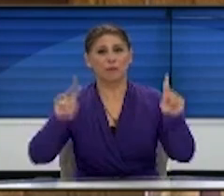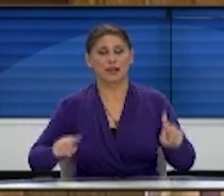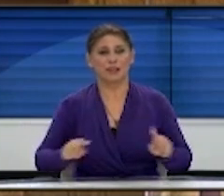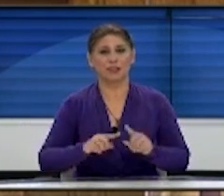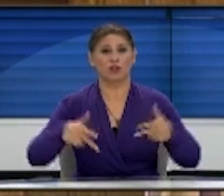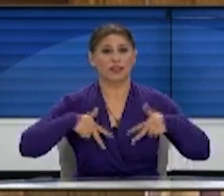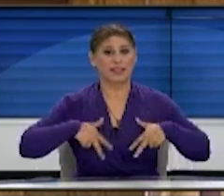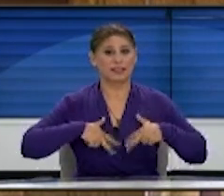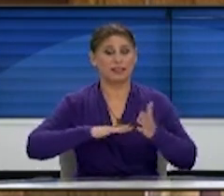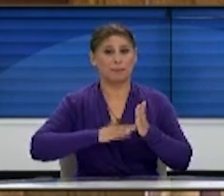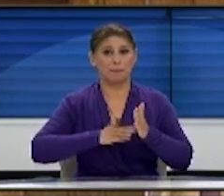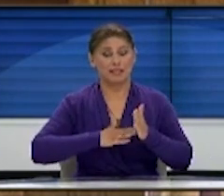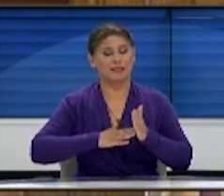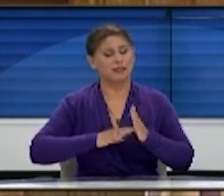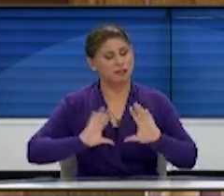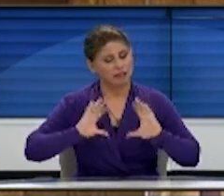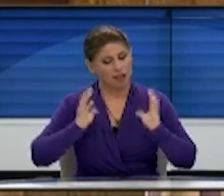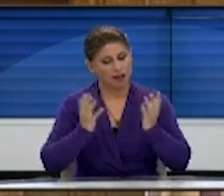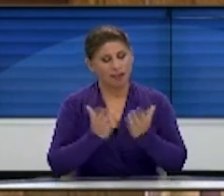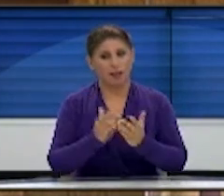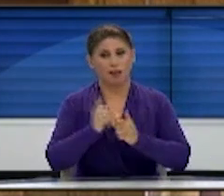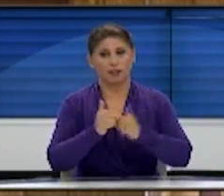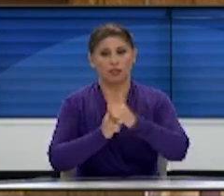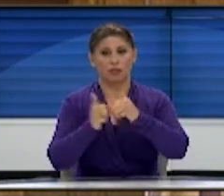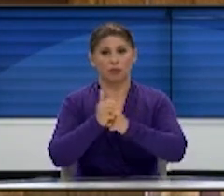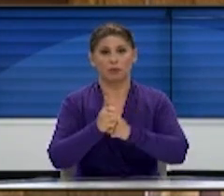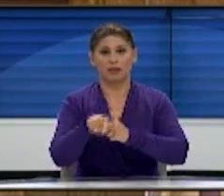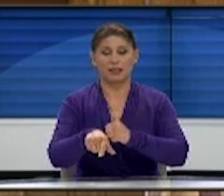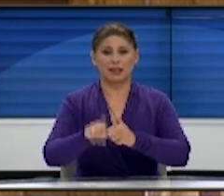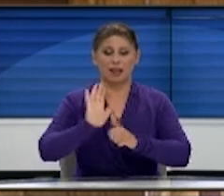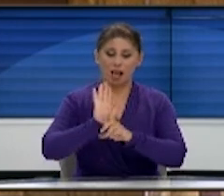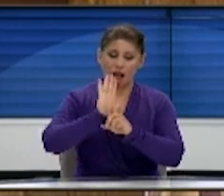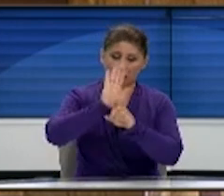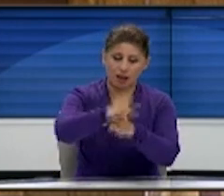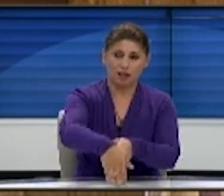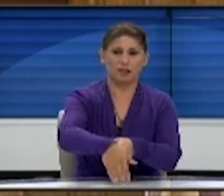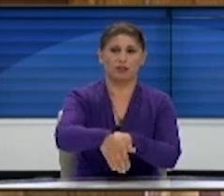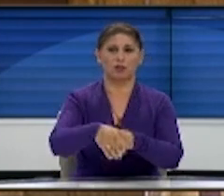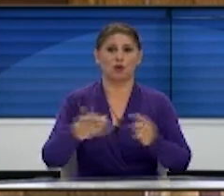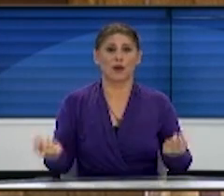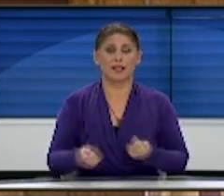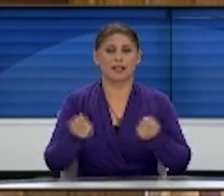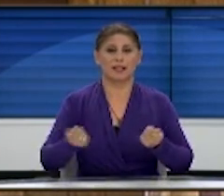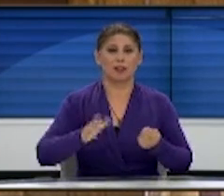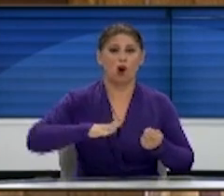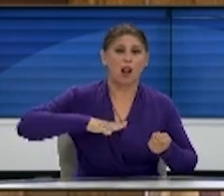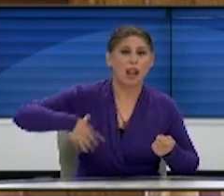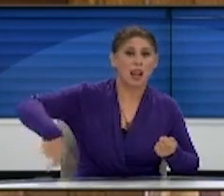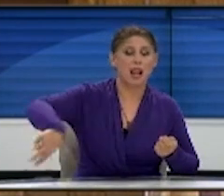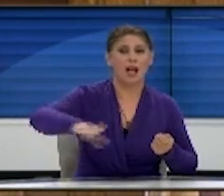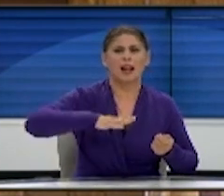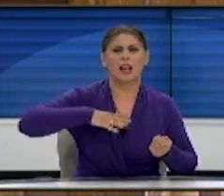οι κρατικές υπηρεσίες συνολικά, είναι δομημένα για να καταστέλουν το εργατικό λαϊκό κίνημα,